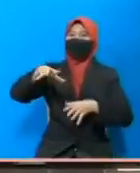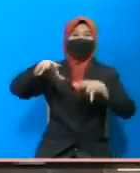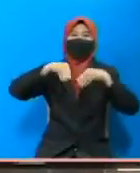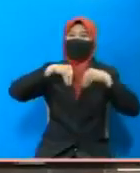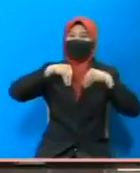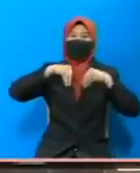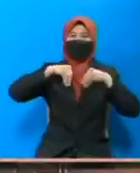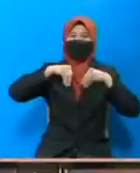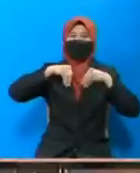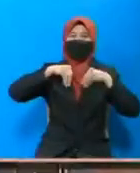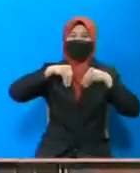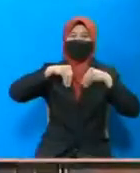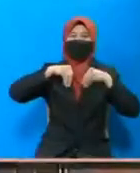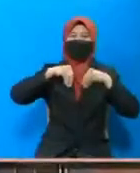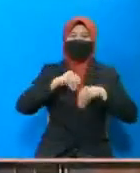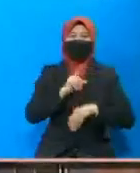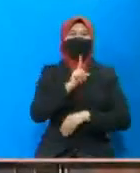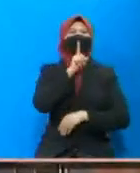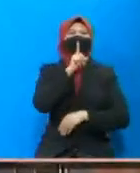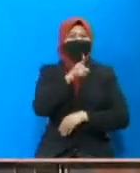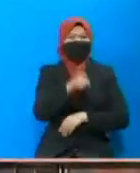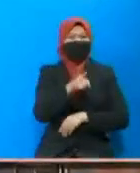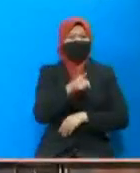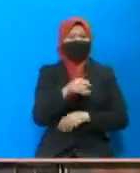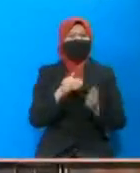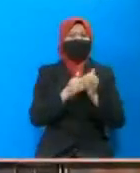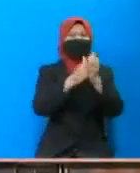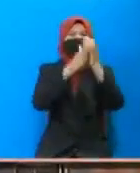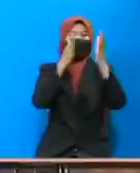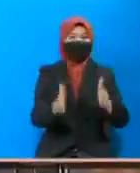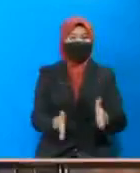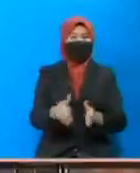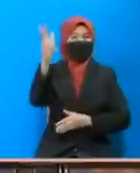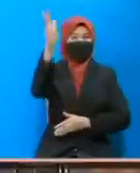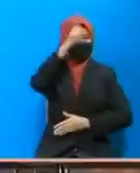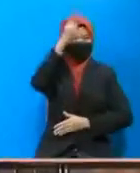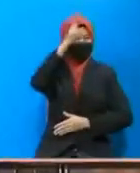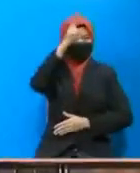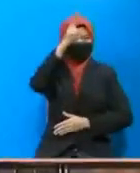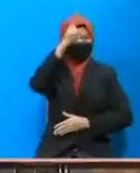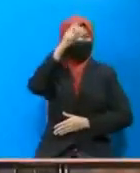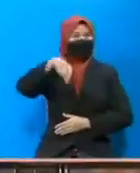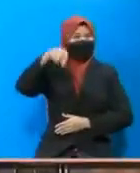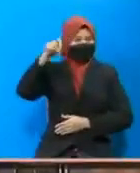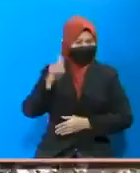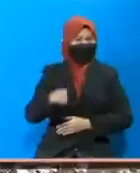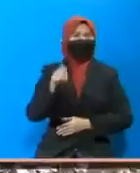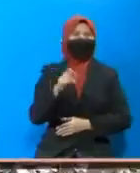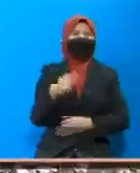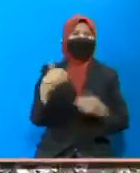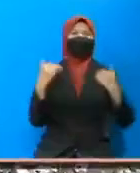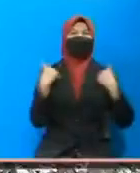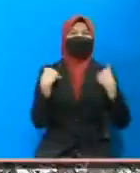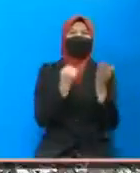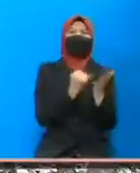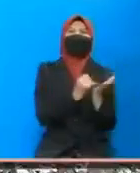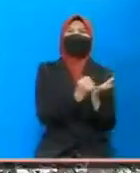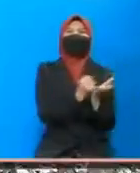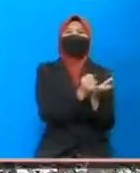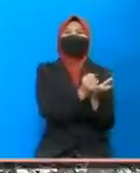Sepatutnya seorang pemimpin kerajaan harus ada